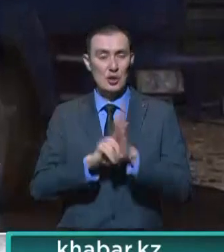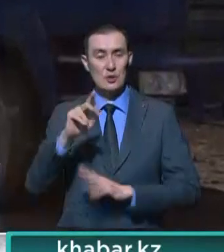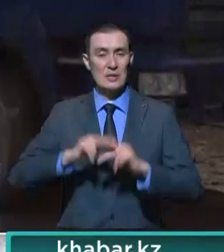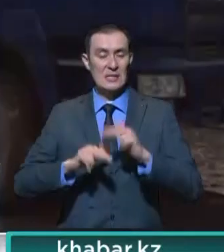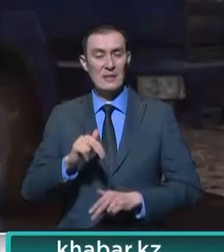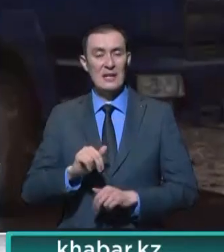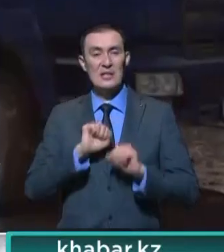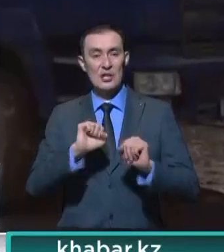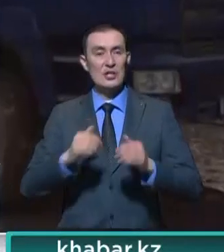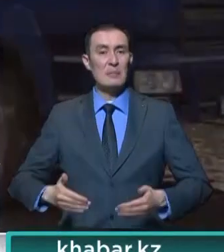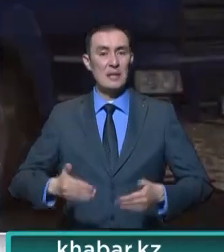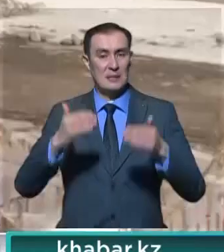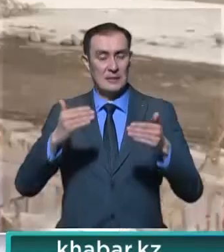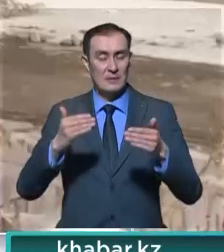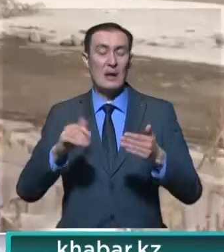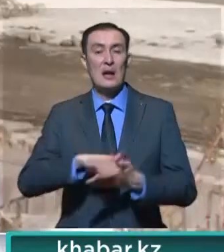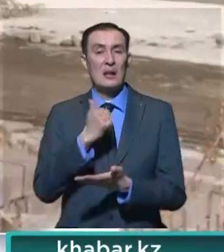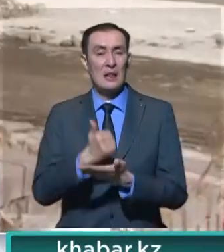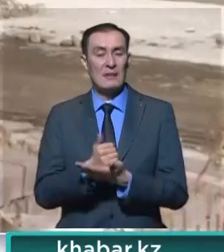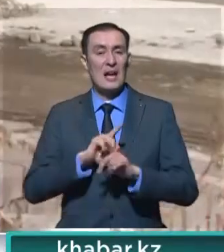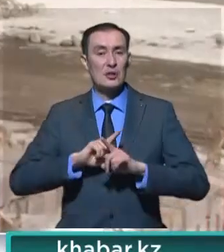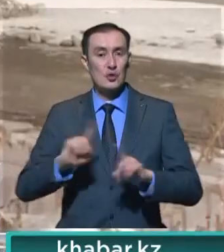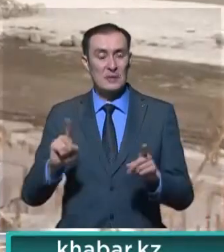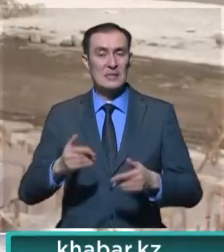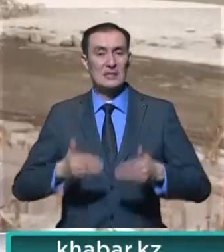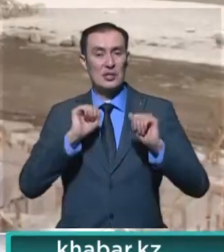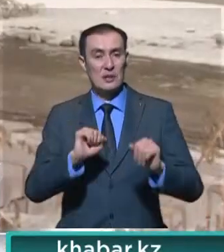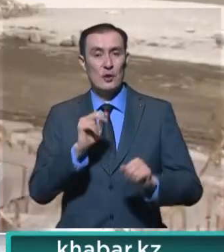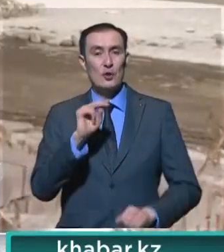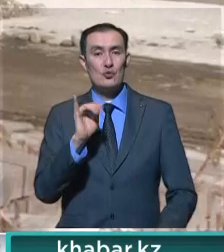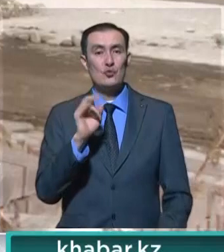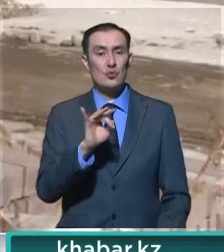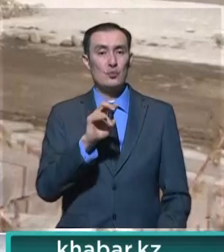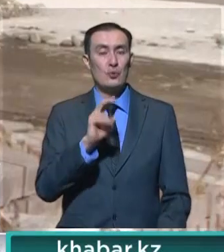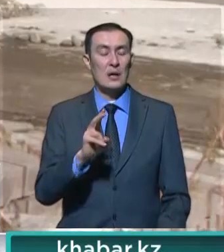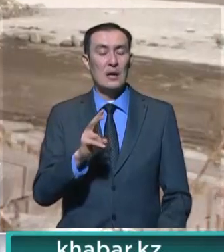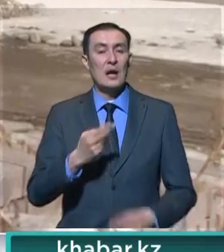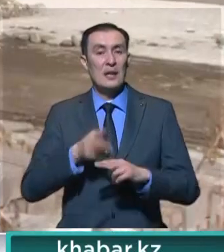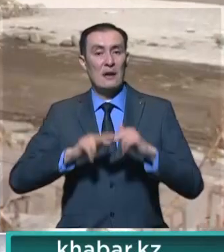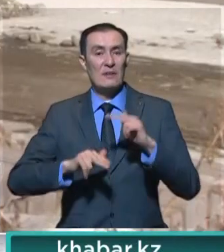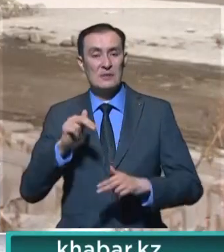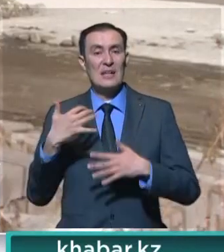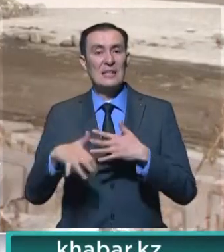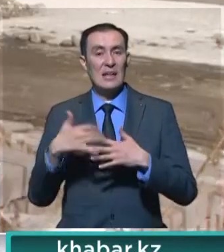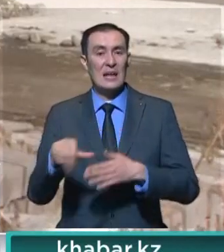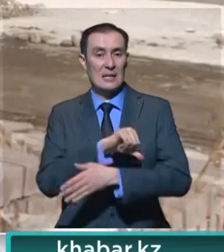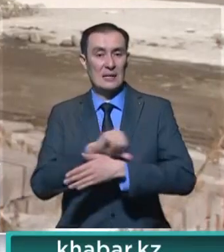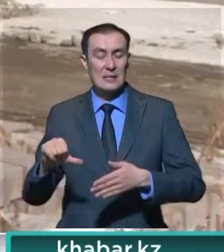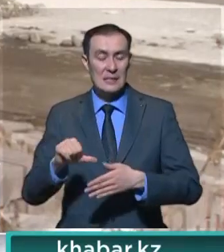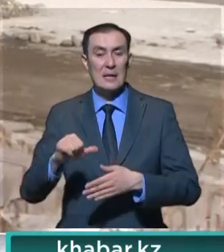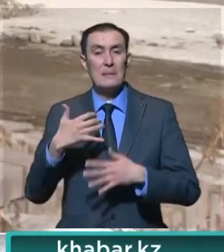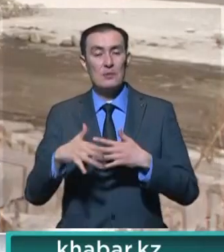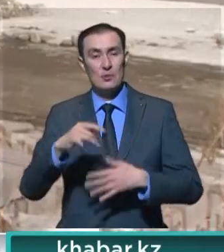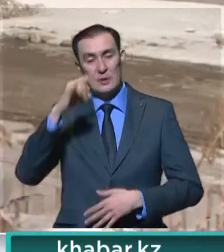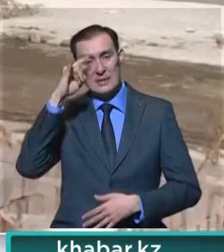строительство селезащитной плотины. Главная особенность селезащитной плотины Чукур-Булак в том, что она возводится прямо на нейтральной полосе казахстанско-китайской